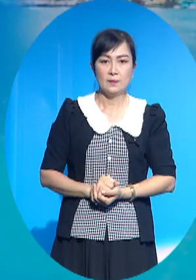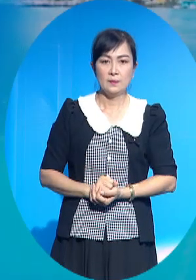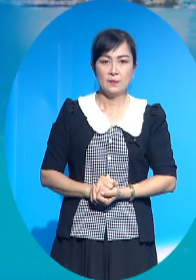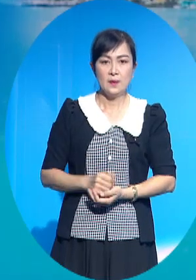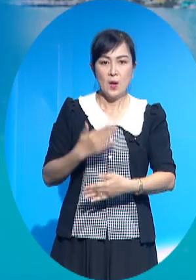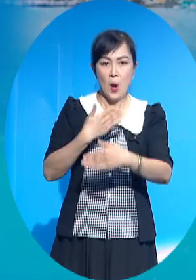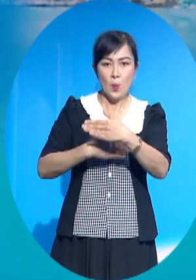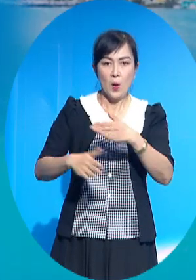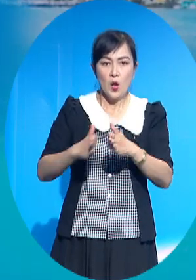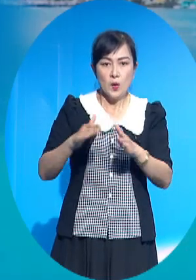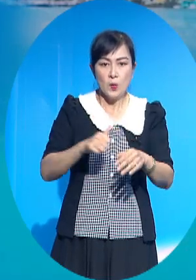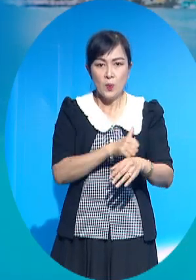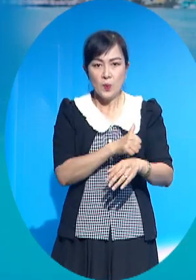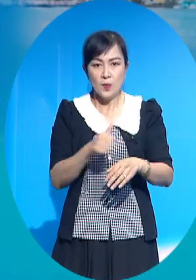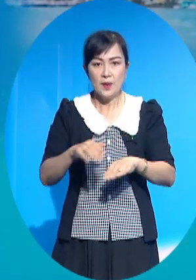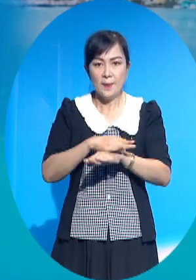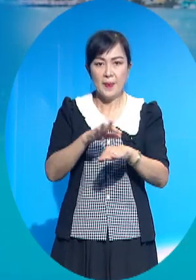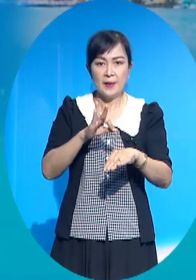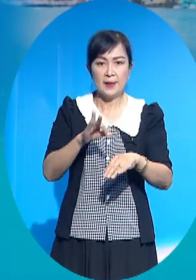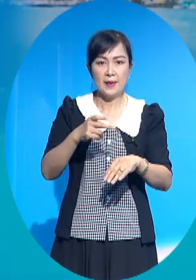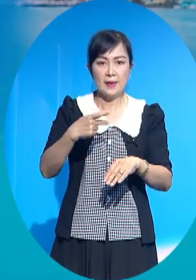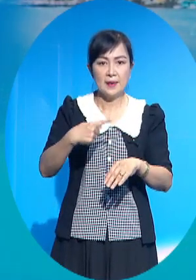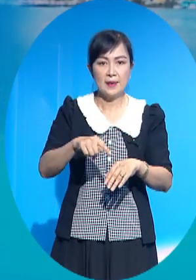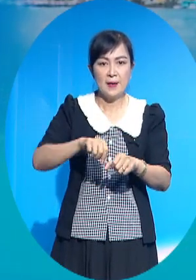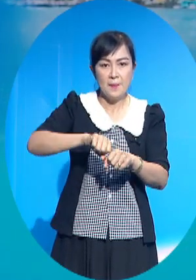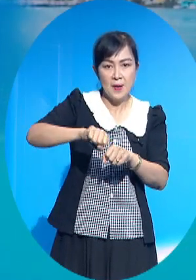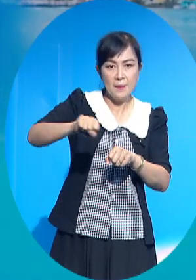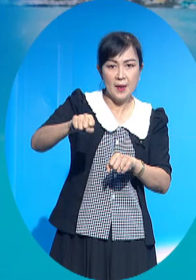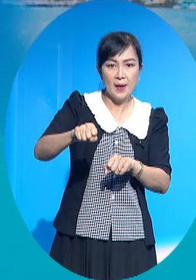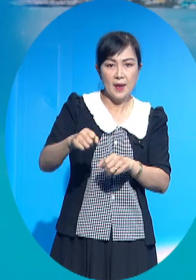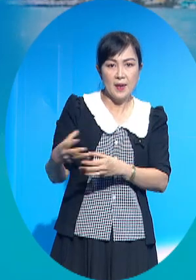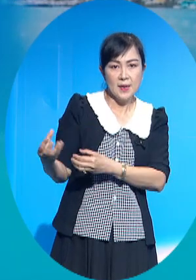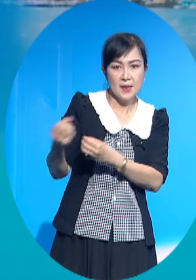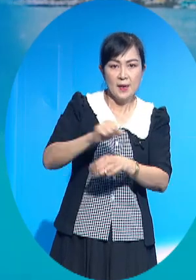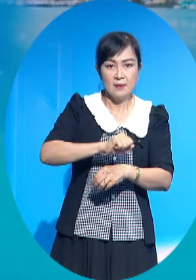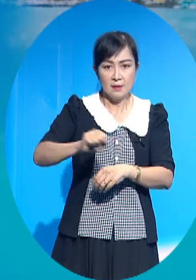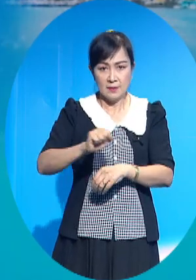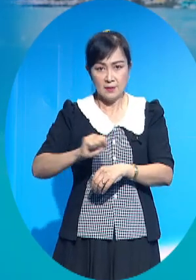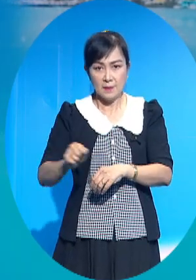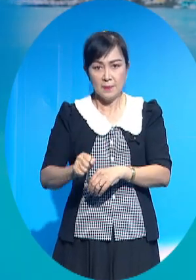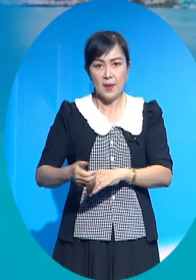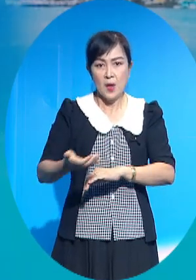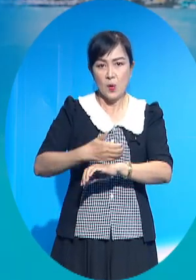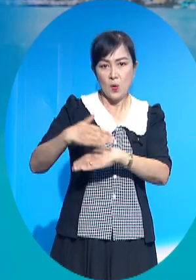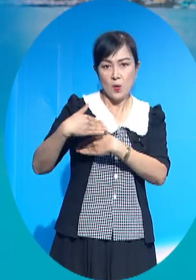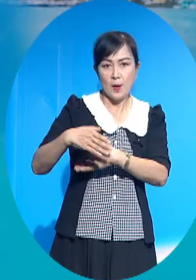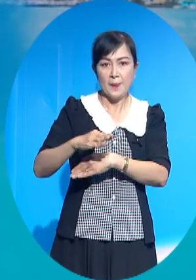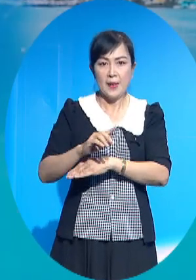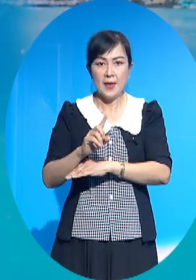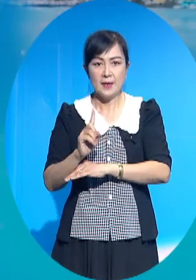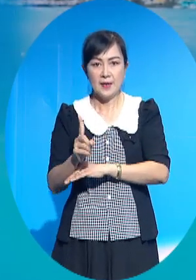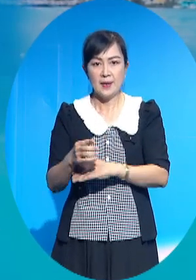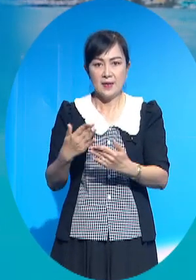hôm qua hàng ngàn người dân bang miền tây ra khiên của Myanmar đã được lệnh sơ tán khẩn cấp trong khi nước láng giềng